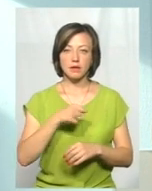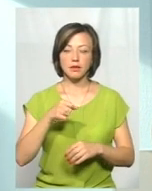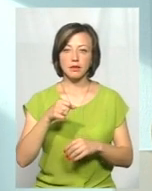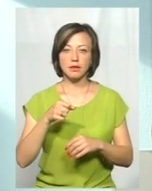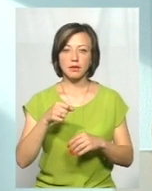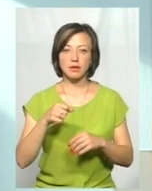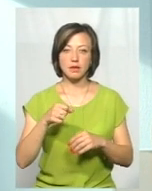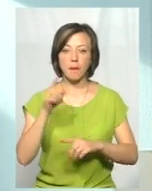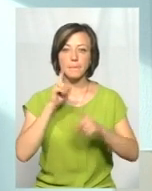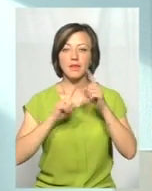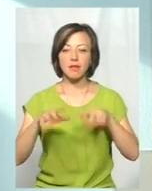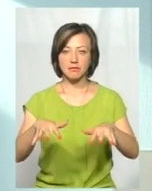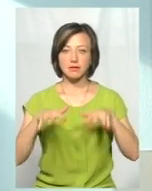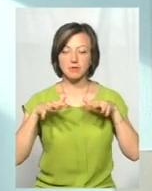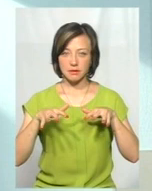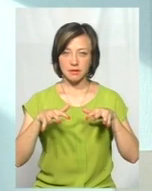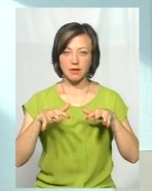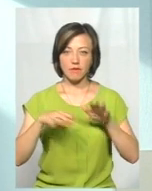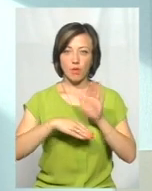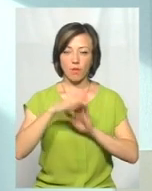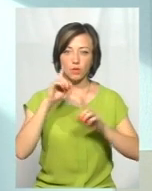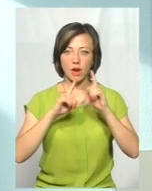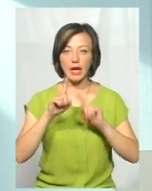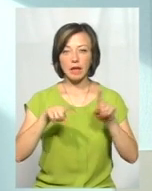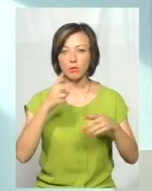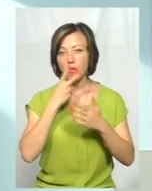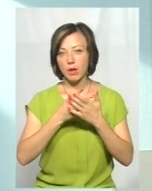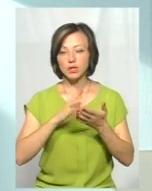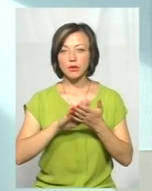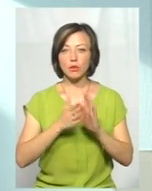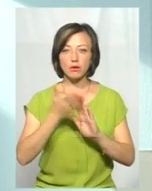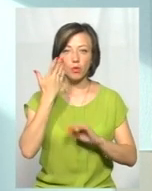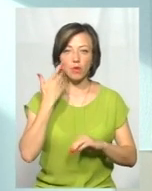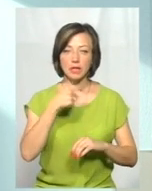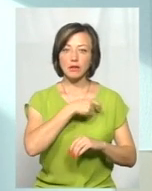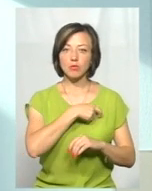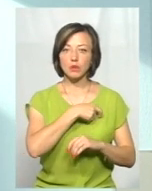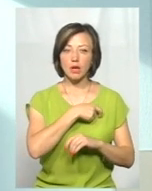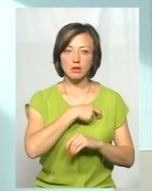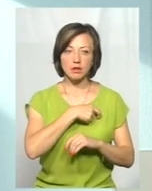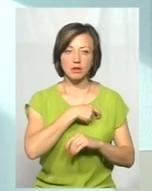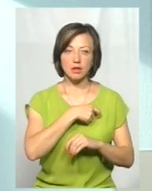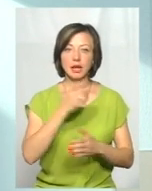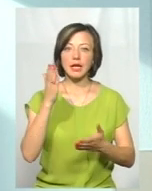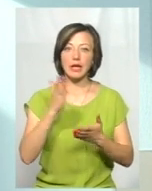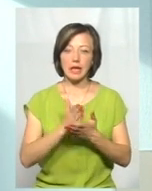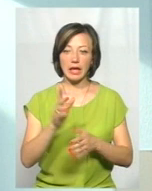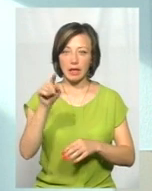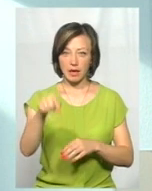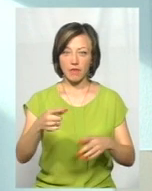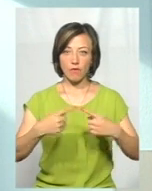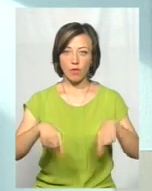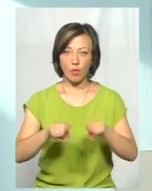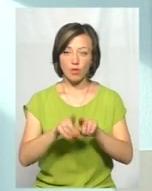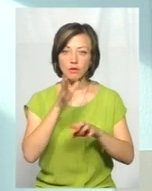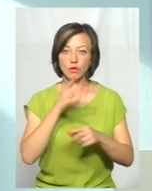на пленарних засіданнях. Тому, бо іноді можна побачити ситуацію, коли депутат є в окрузі і водночас,